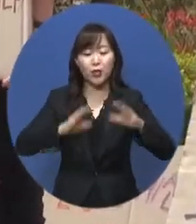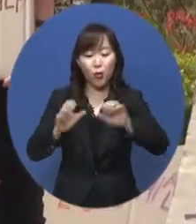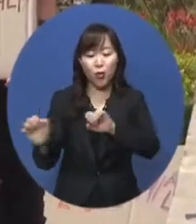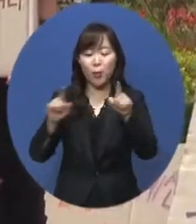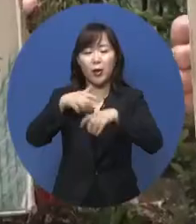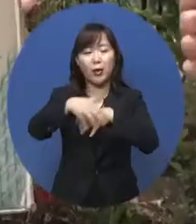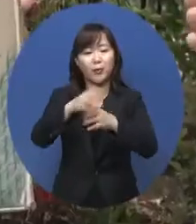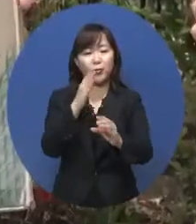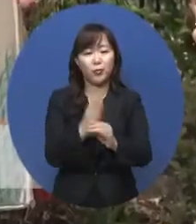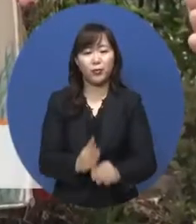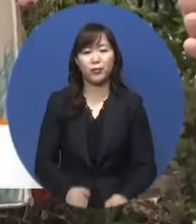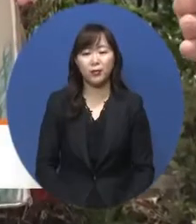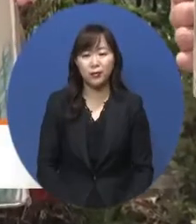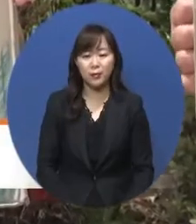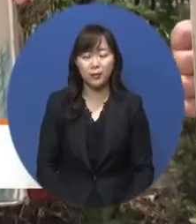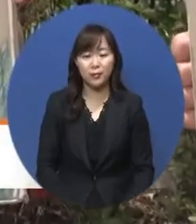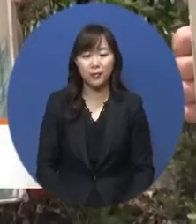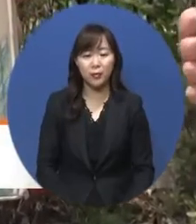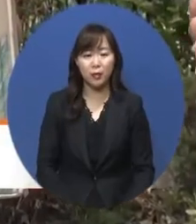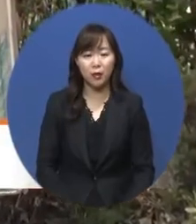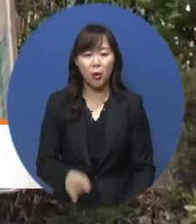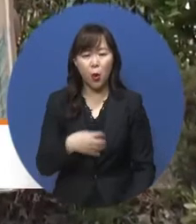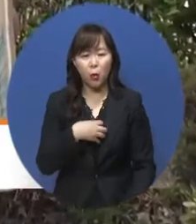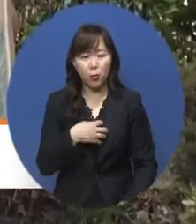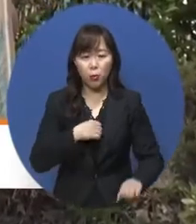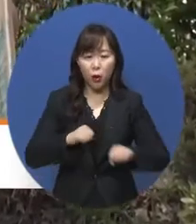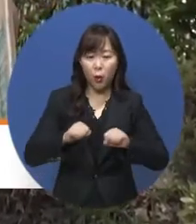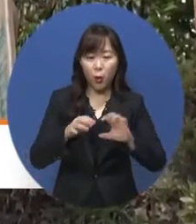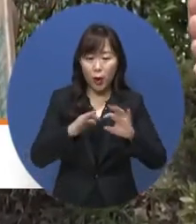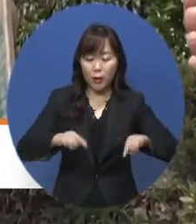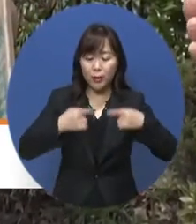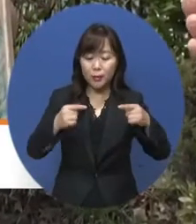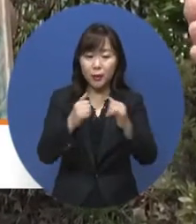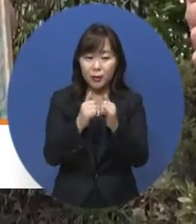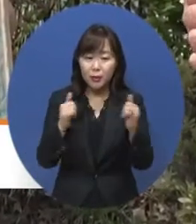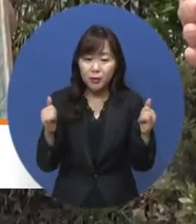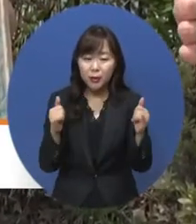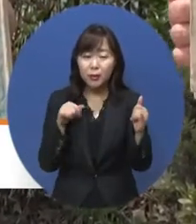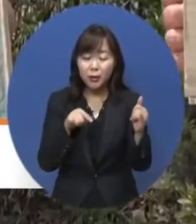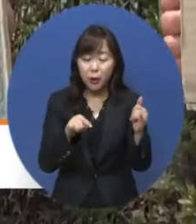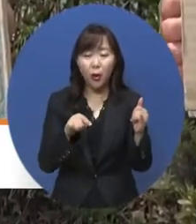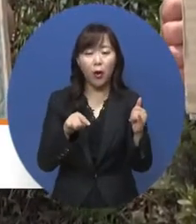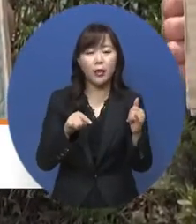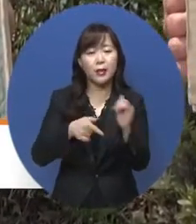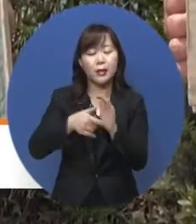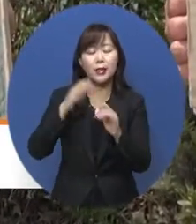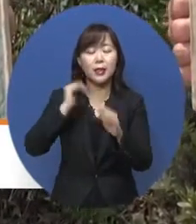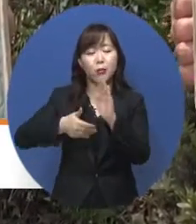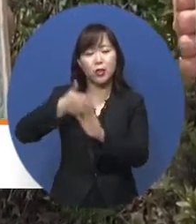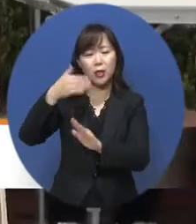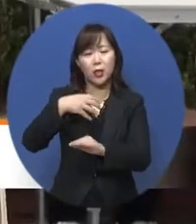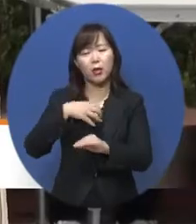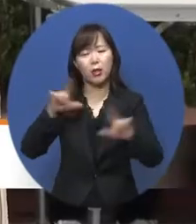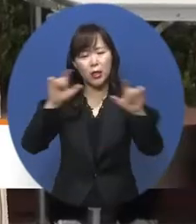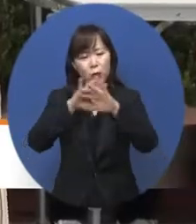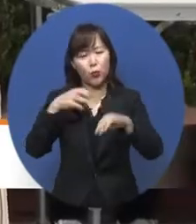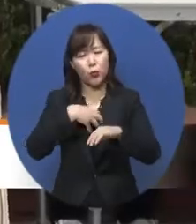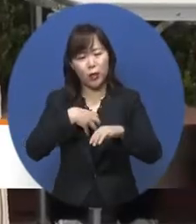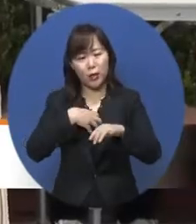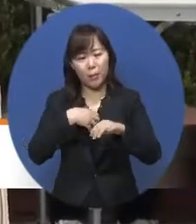있습니다. 의정부 기후위기 비상행동에 참여한 시민들은 의정부시의 기후위기 대응조례